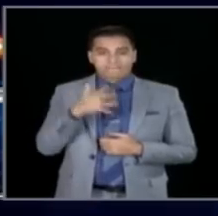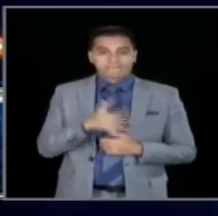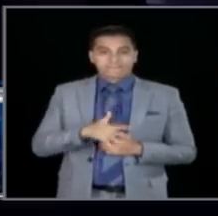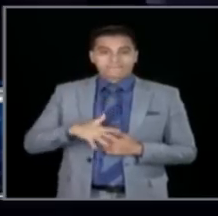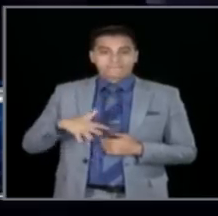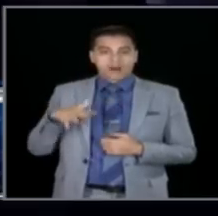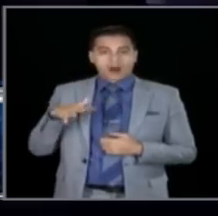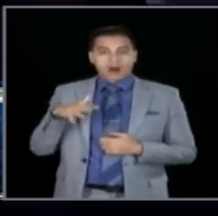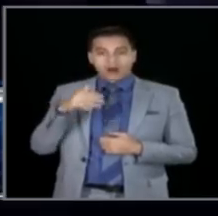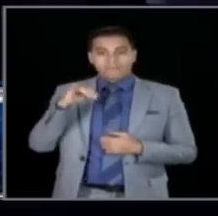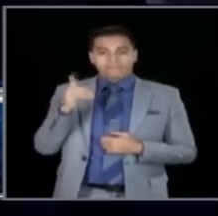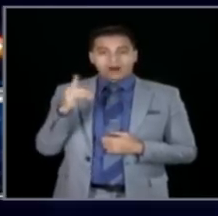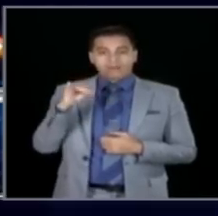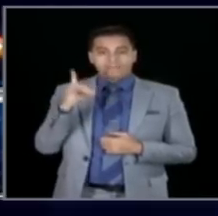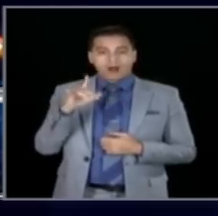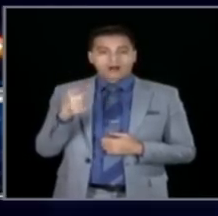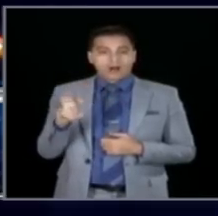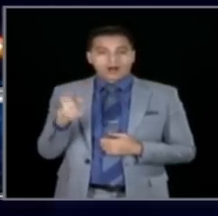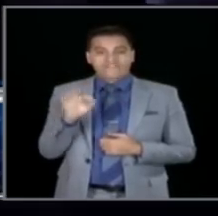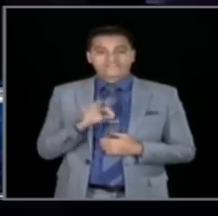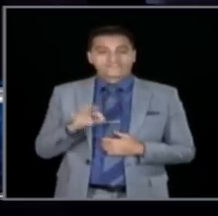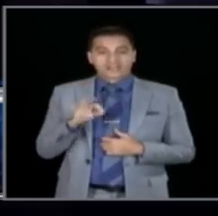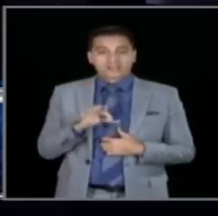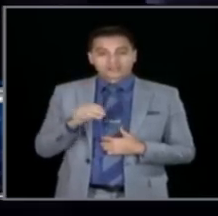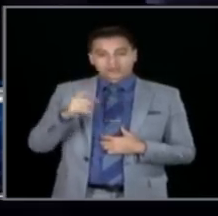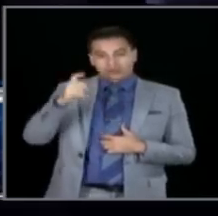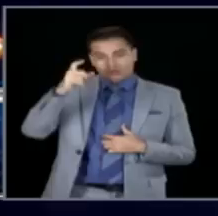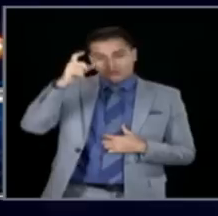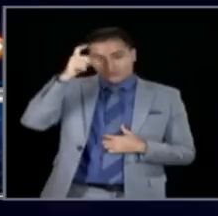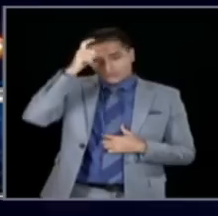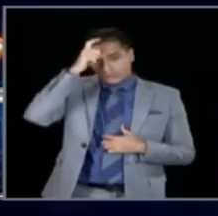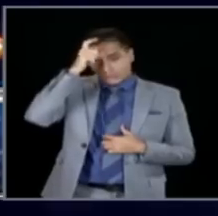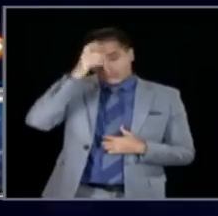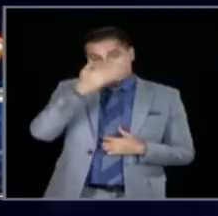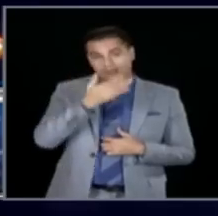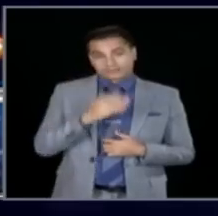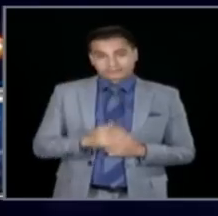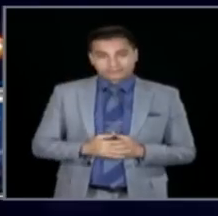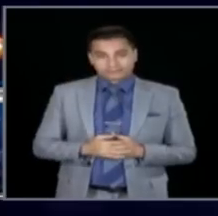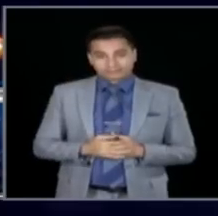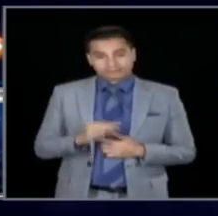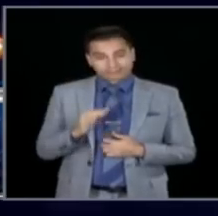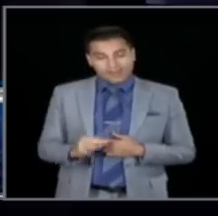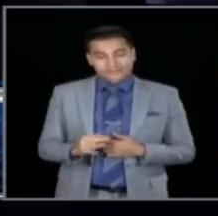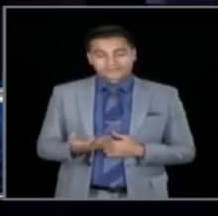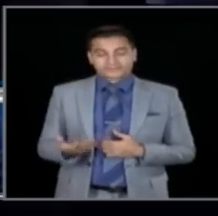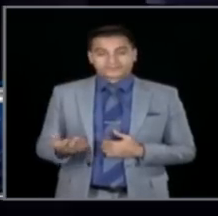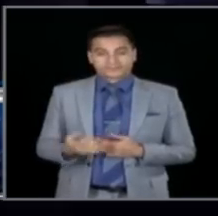بحر مرمرة فين؟ تركيا. في تركيا بالظبط